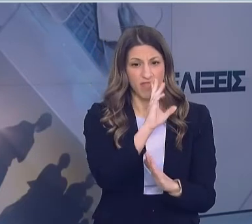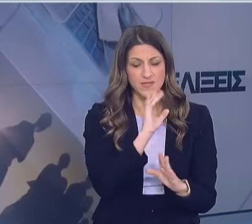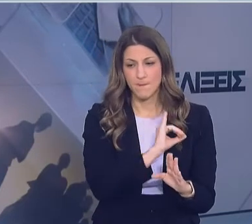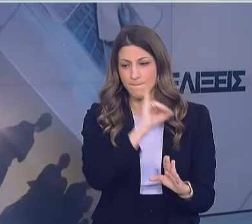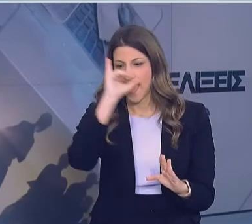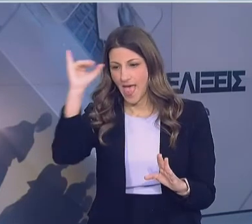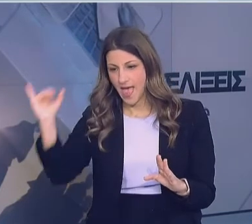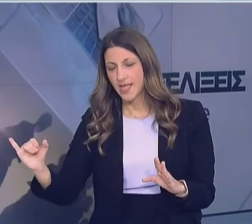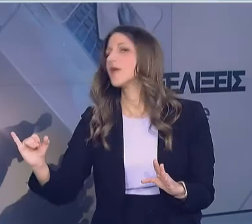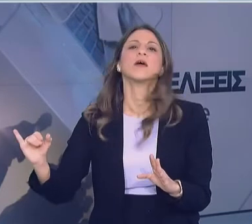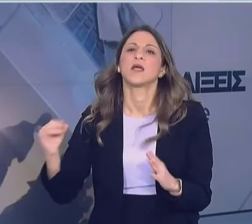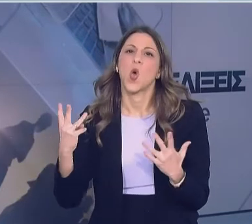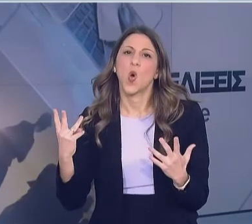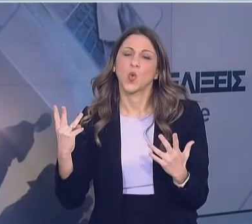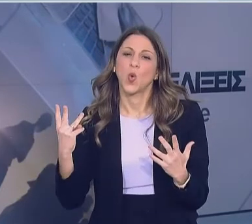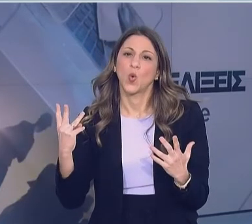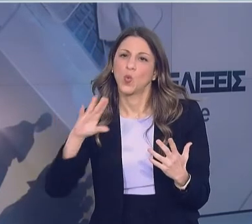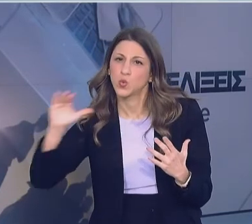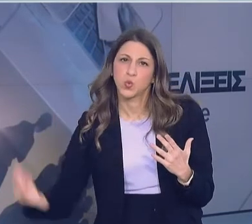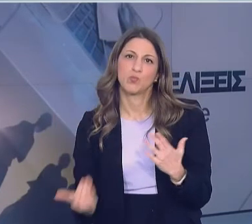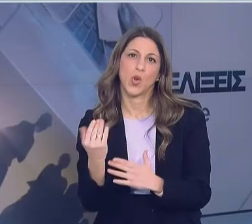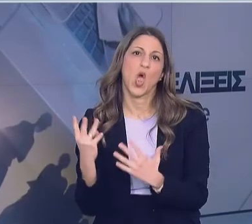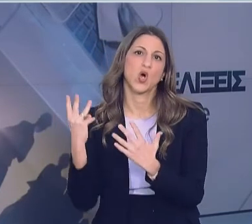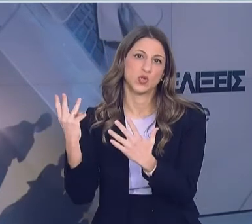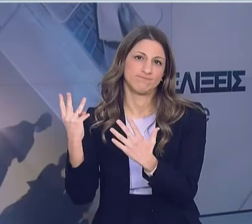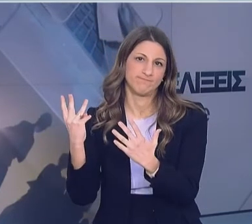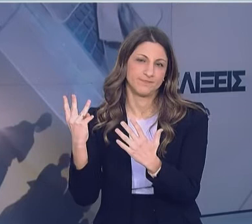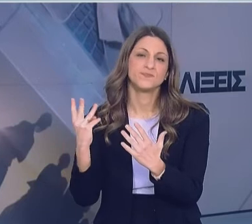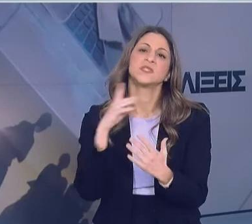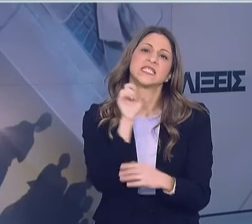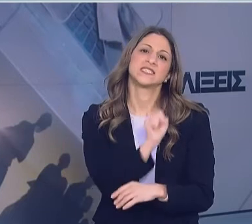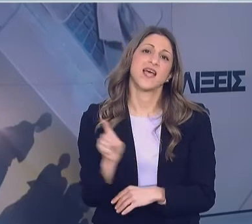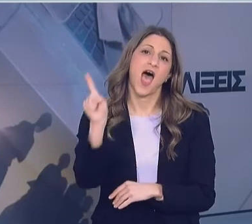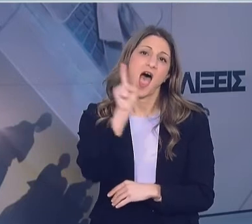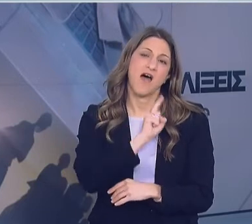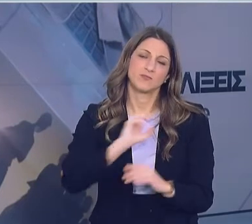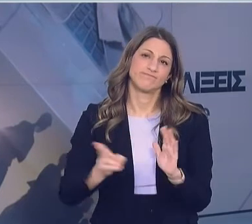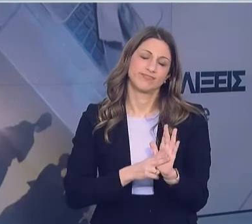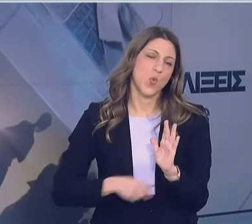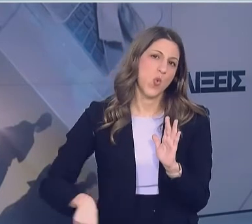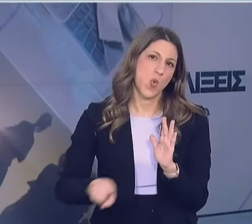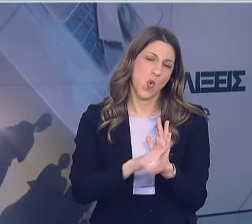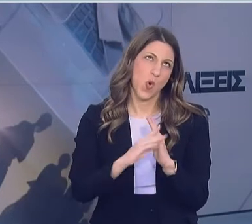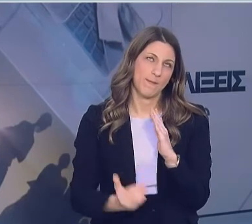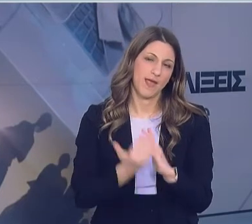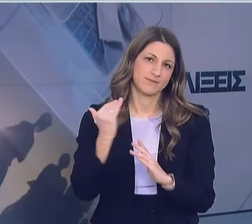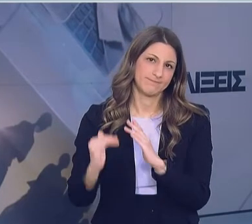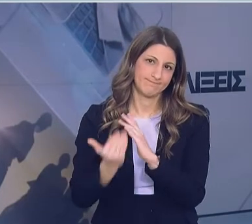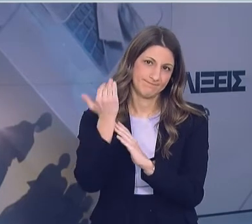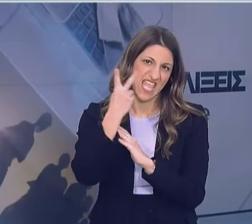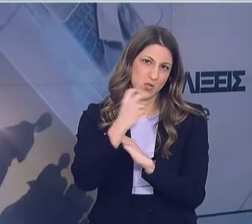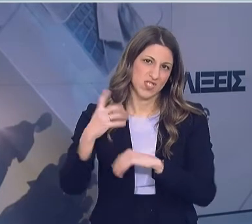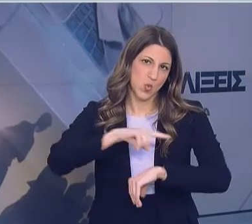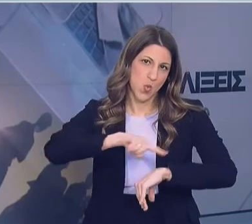μεσημέρι μέχρι τις 8 η ώρα την επομένη και καθόλου το Σαββατοκύριακο θα παραμένει κλειστές. Αγαπητοί